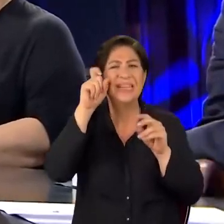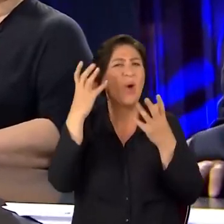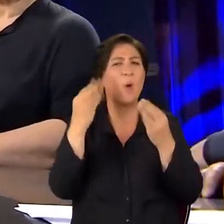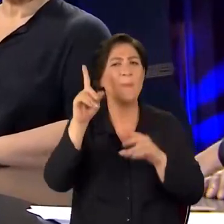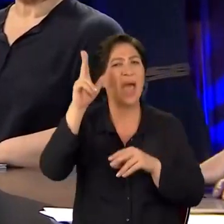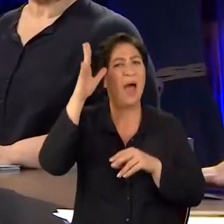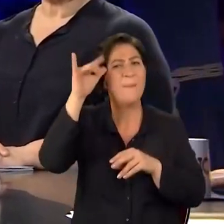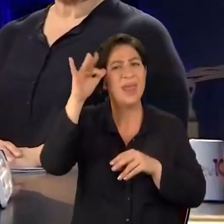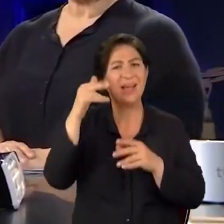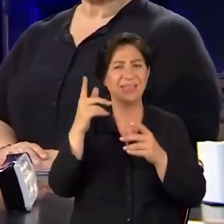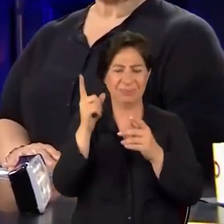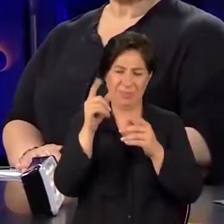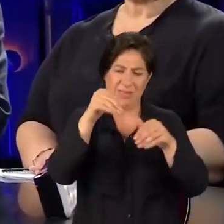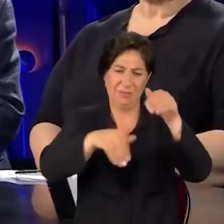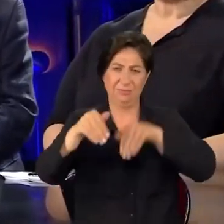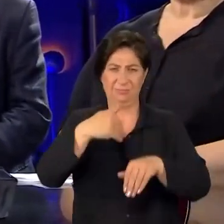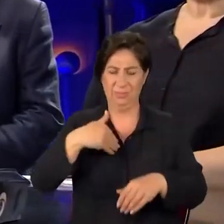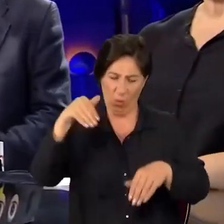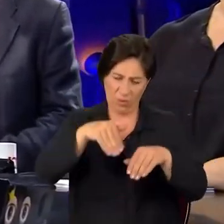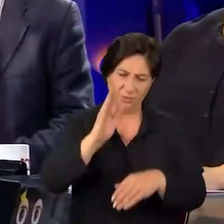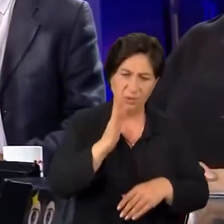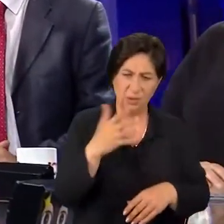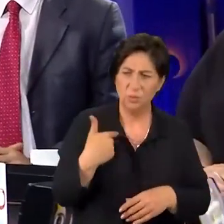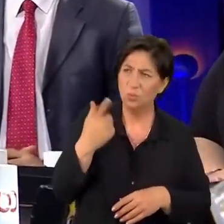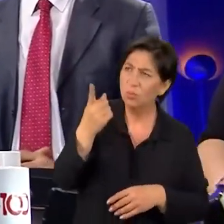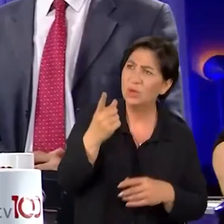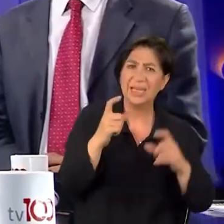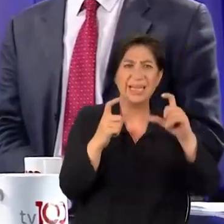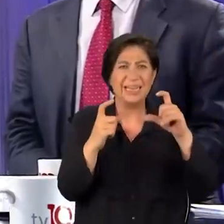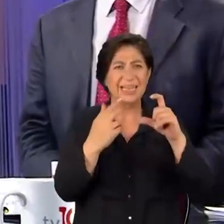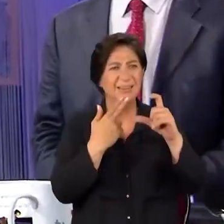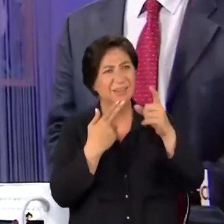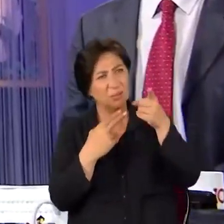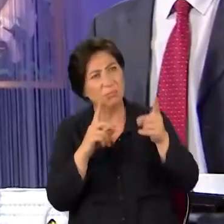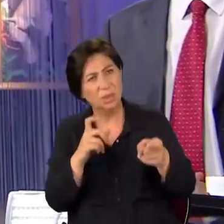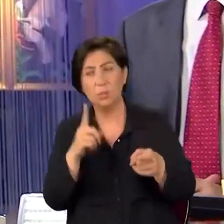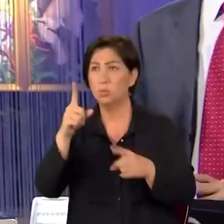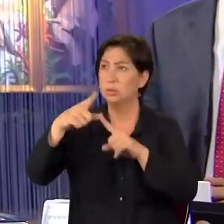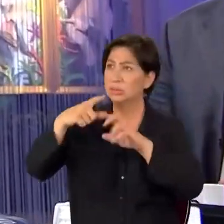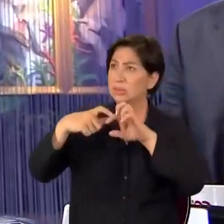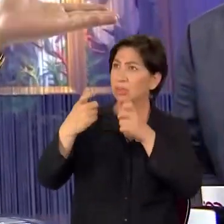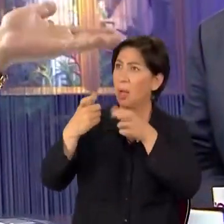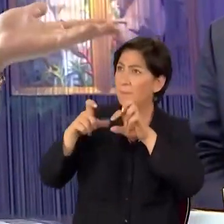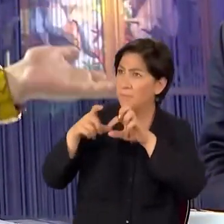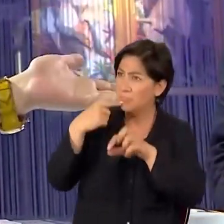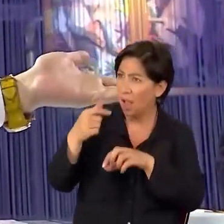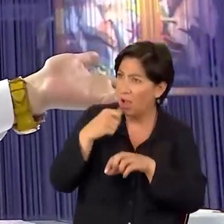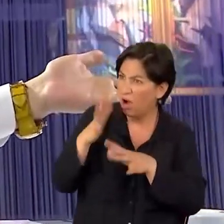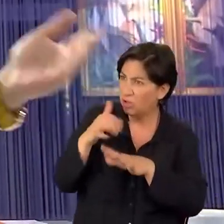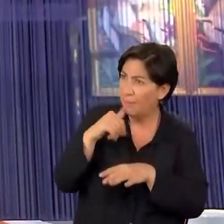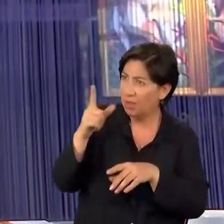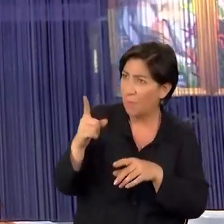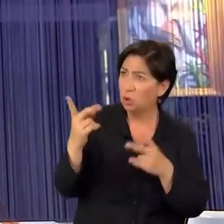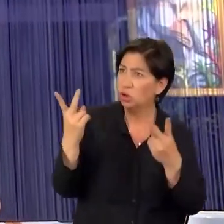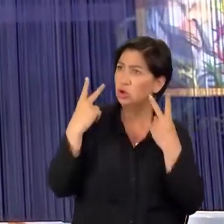fazla da zeki olmayan bir Amerikalı seçmen olarak görsek ve sorsak, yani bu Clinton denen kadın mı yoksa bu Trump denen acayip adam